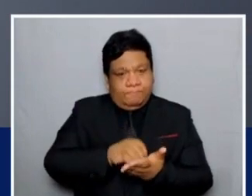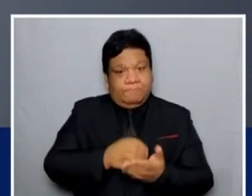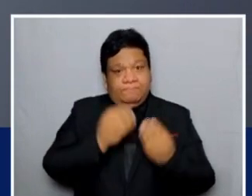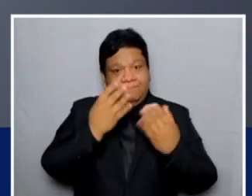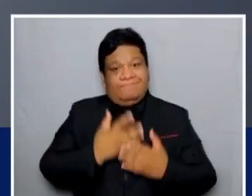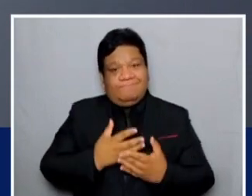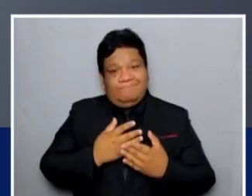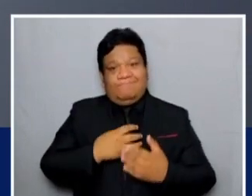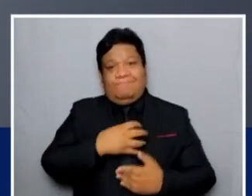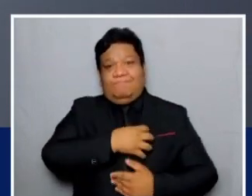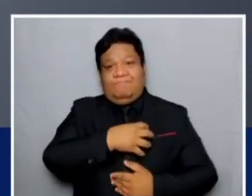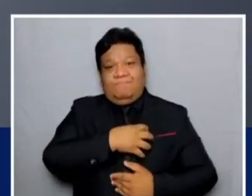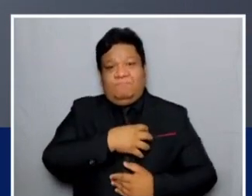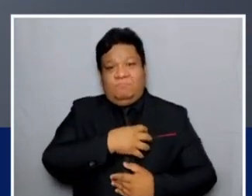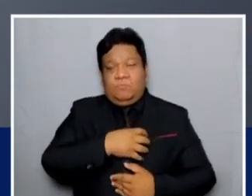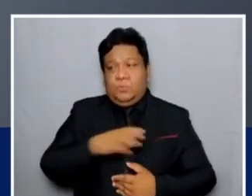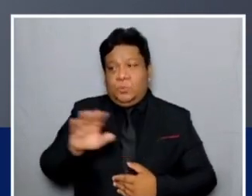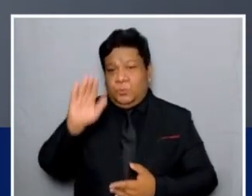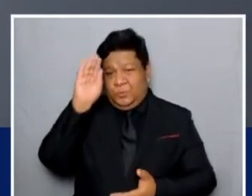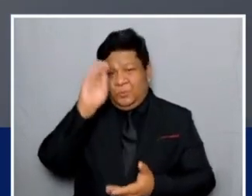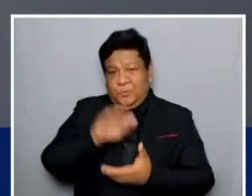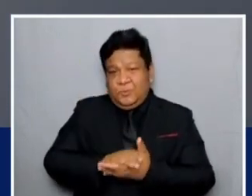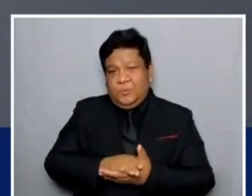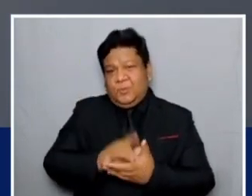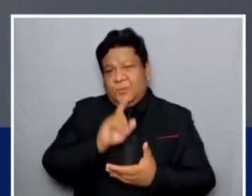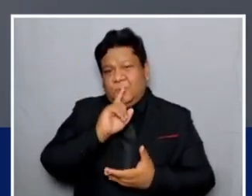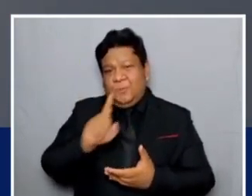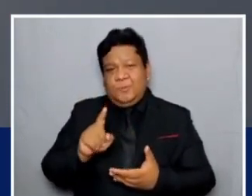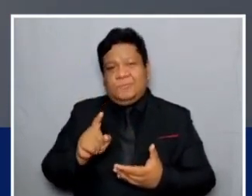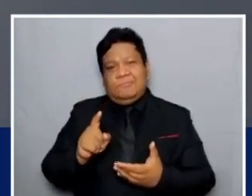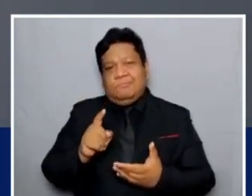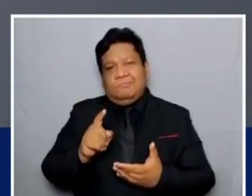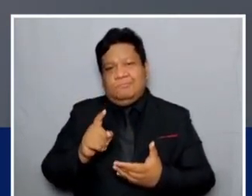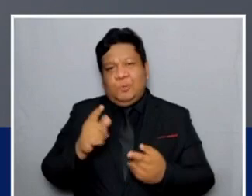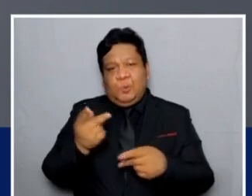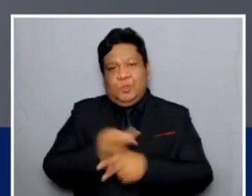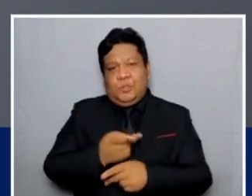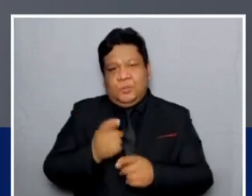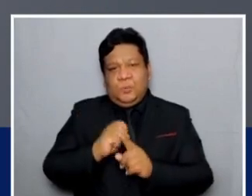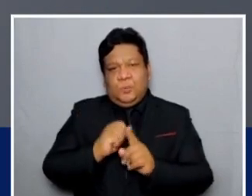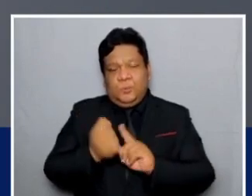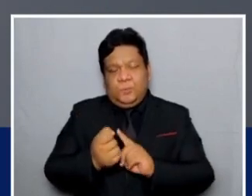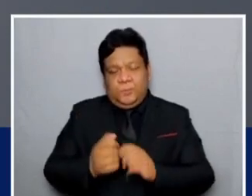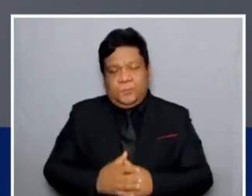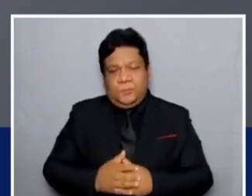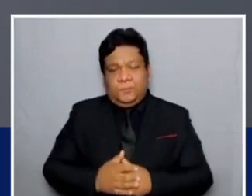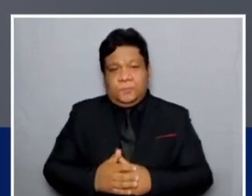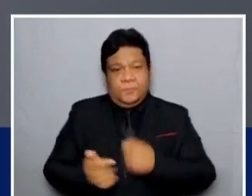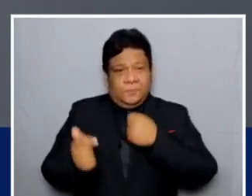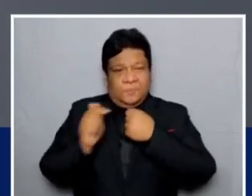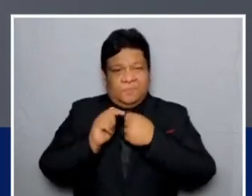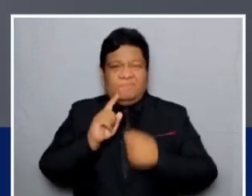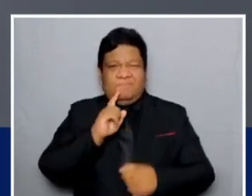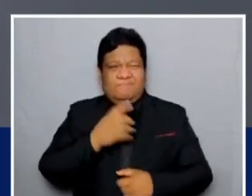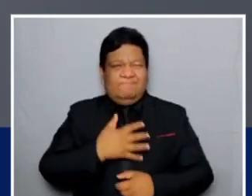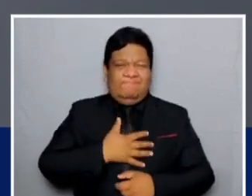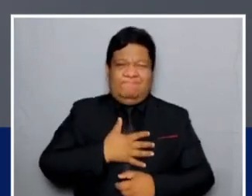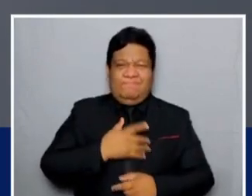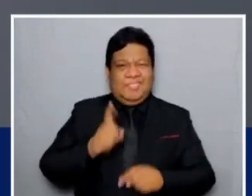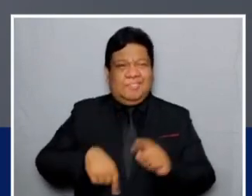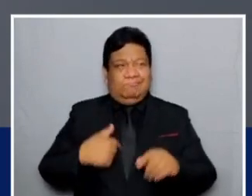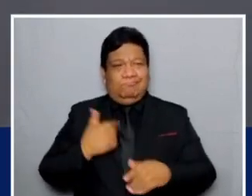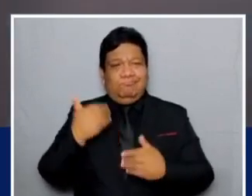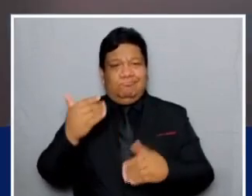niya, your husband is pretty bad. Labis ang hinagpis ni Love dahil hindi rin siya basta-basta makalipad